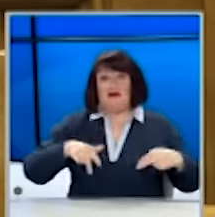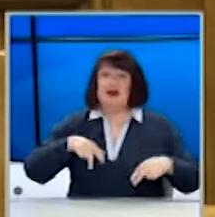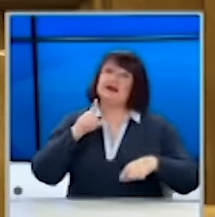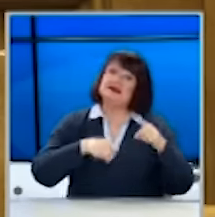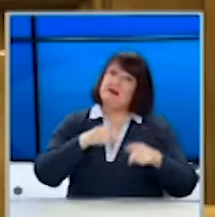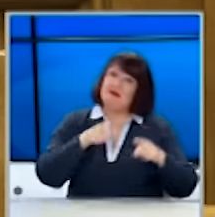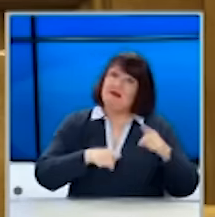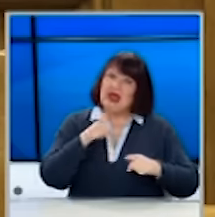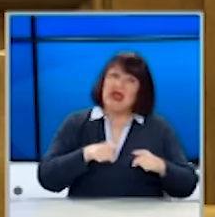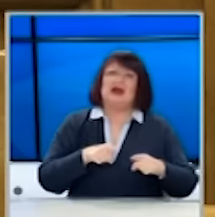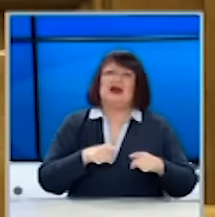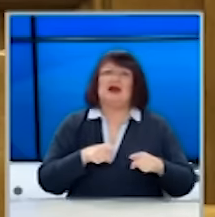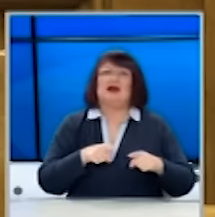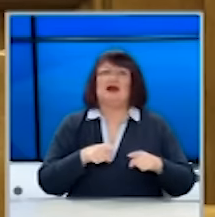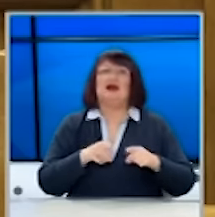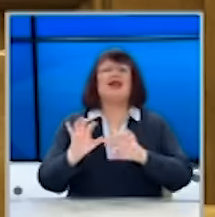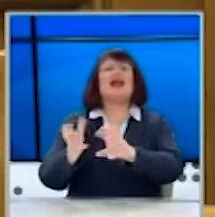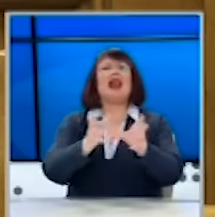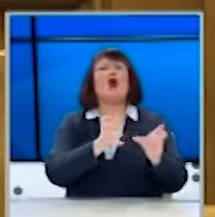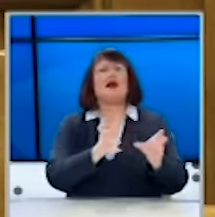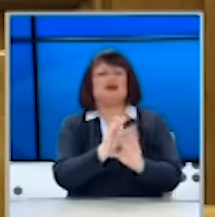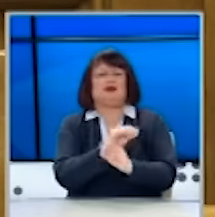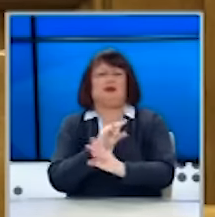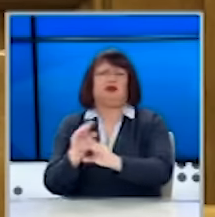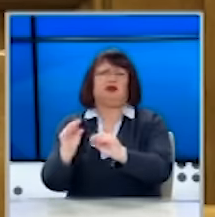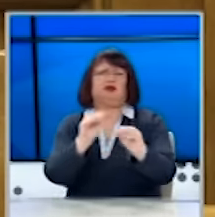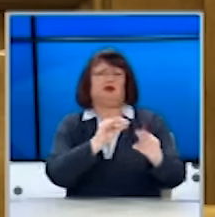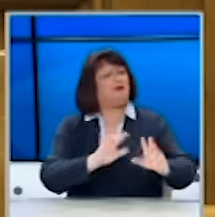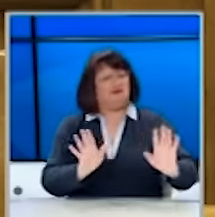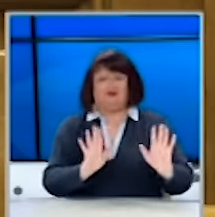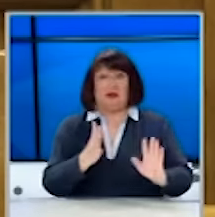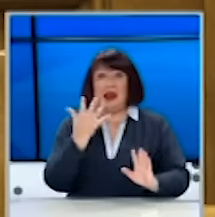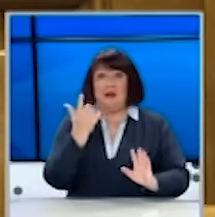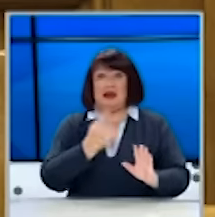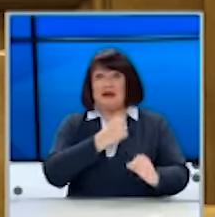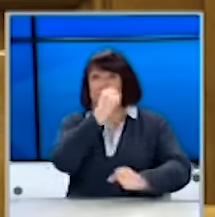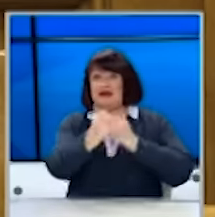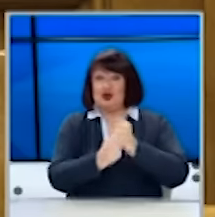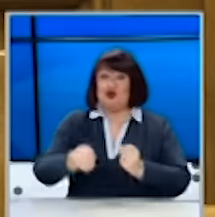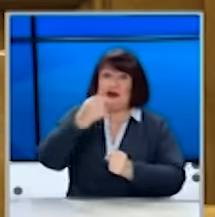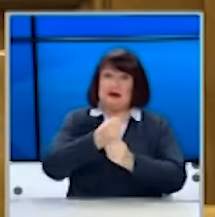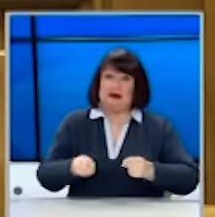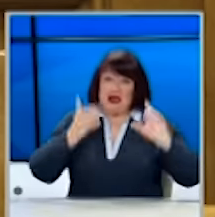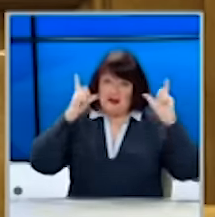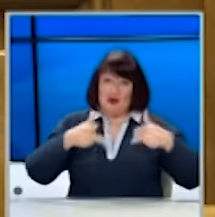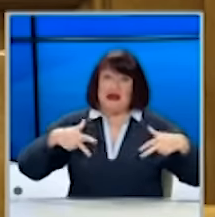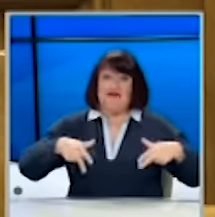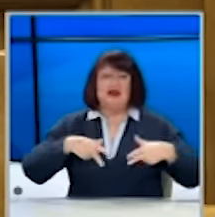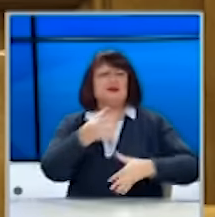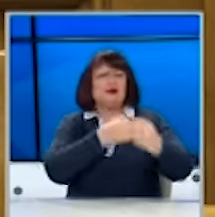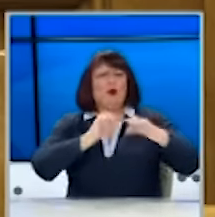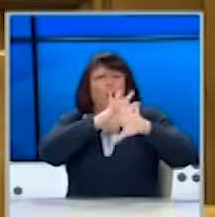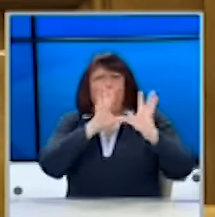ορισμένα τηλεοπτικά και άλλα φερεφωνά σας. Στα 5,5 χρόνια που κυβερνάτε έχουμε ακούσει τα πάντα από